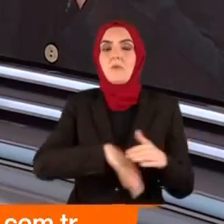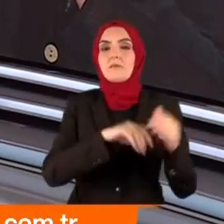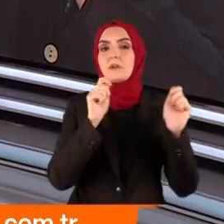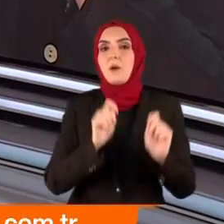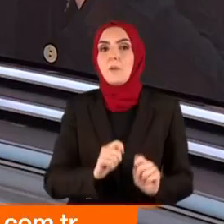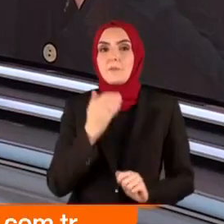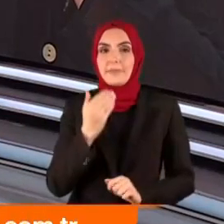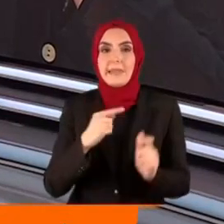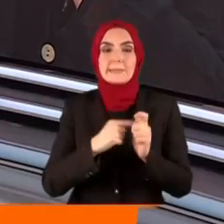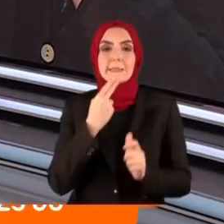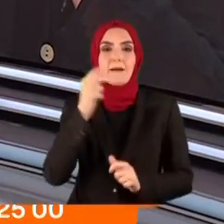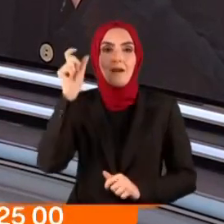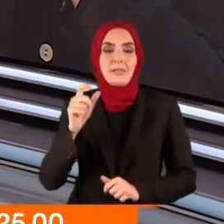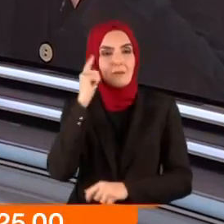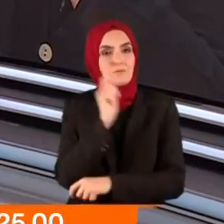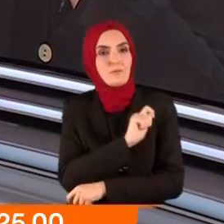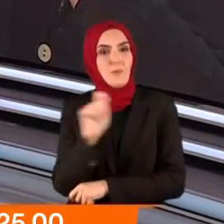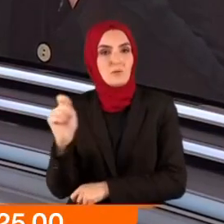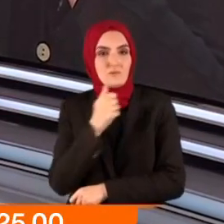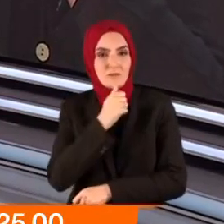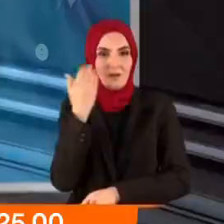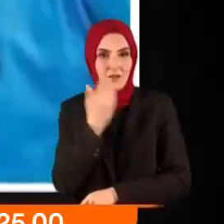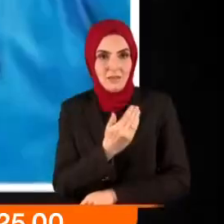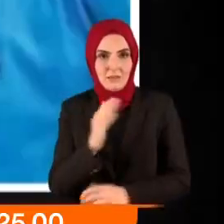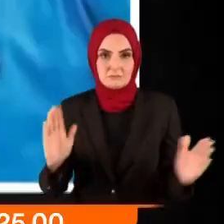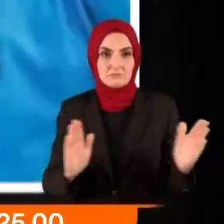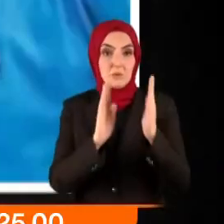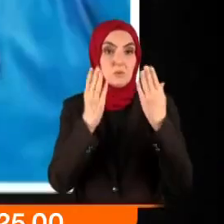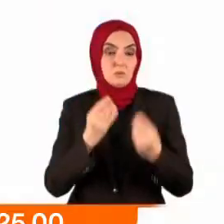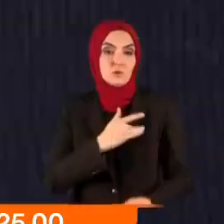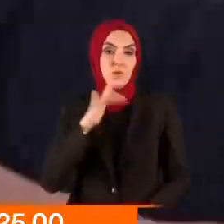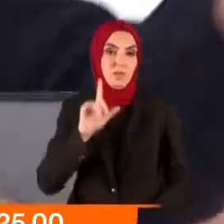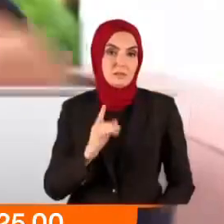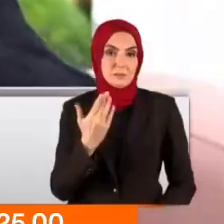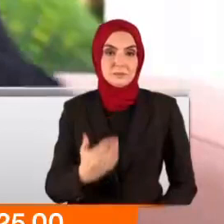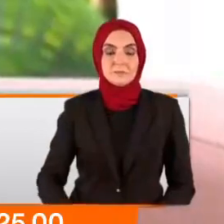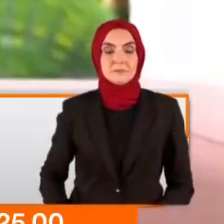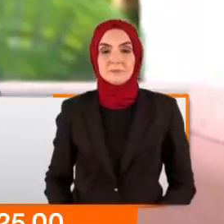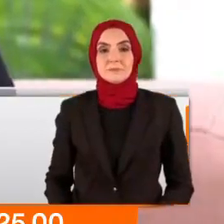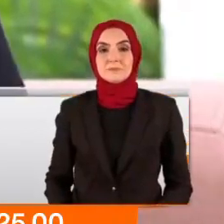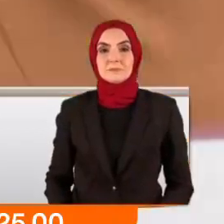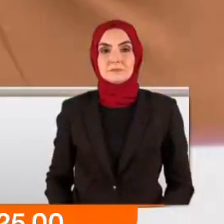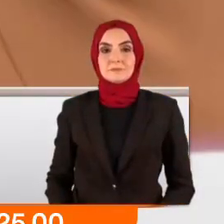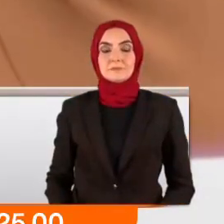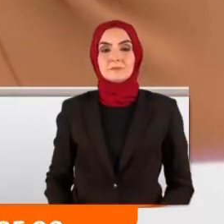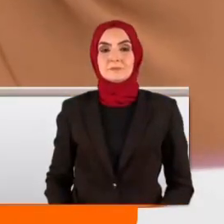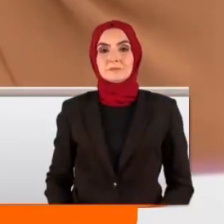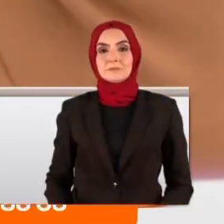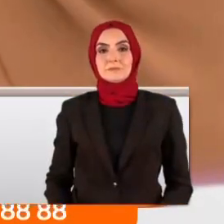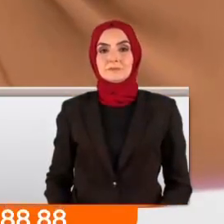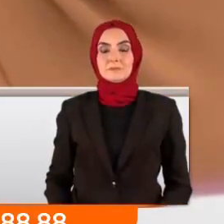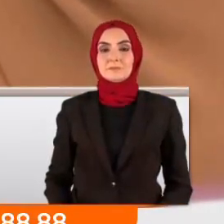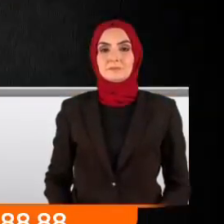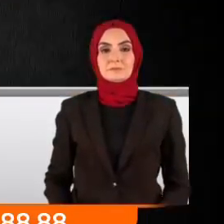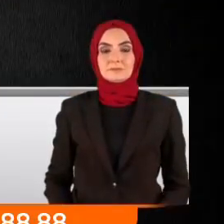canlı yayında karşı karşıya geldi. Rekalet verdik. İşlerimle ilgilenecek, kartlarımla ilgilenecek, bilmem ne edecek. 35 milyon lira